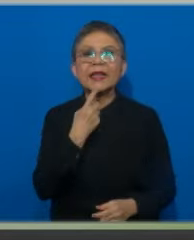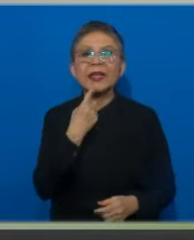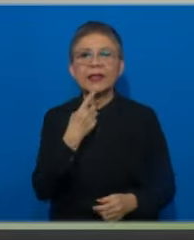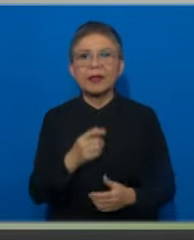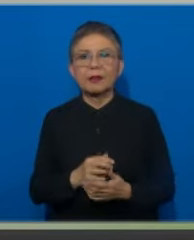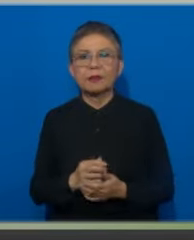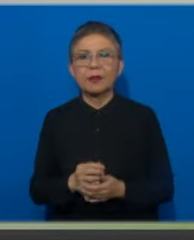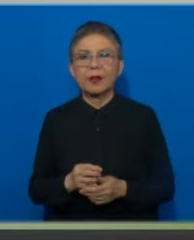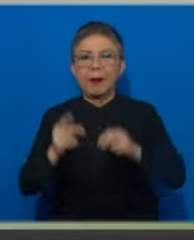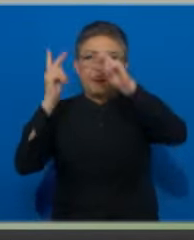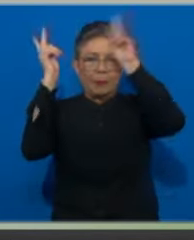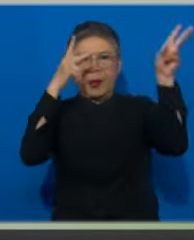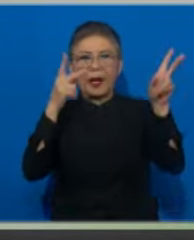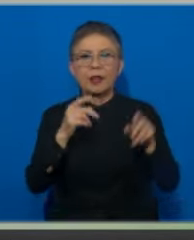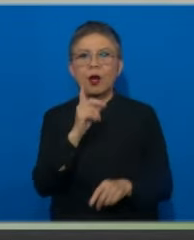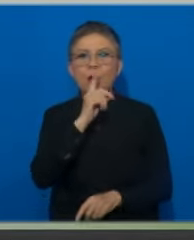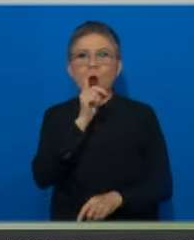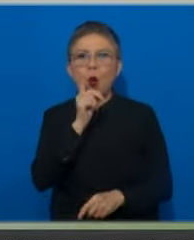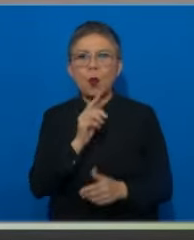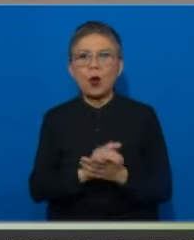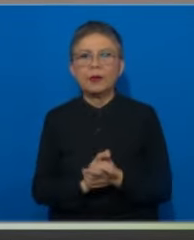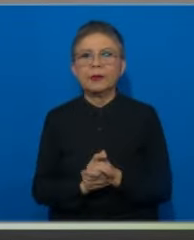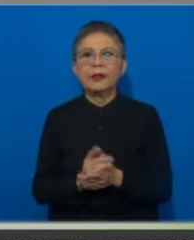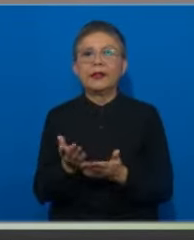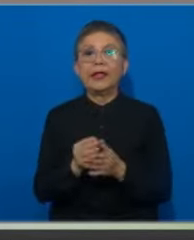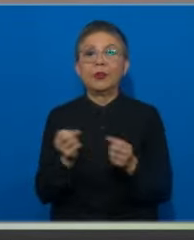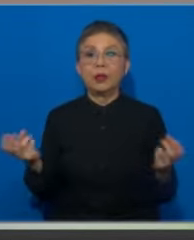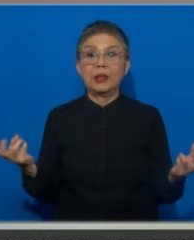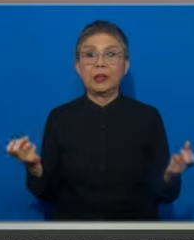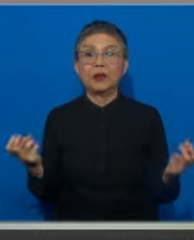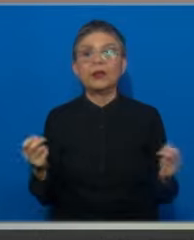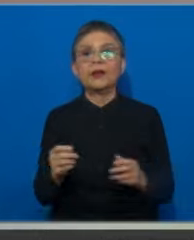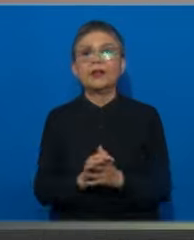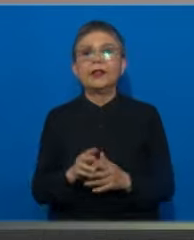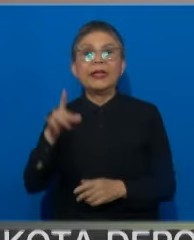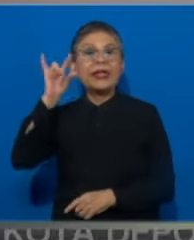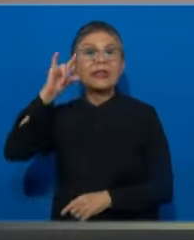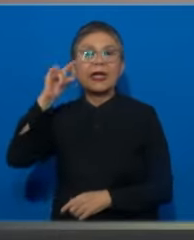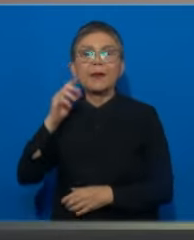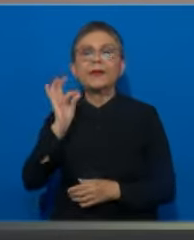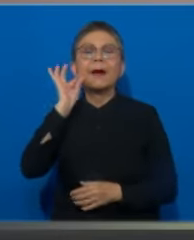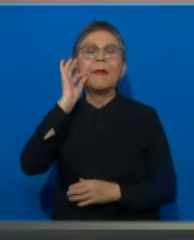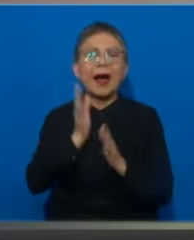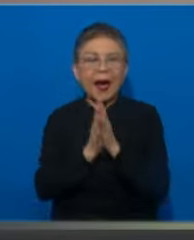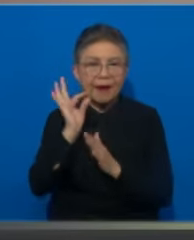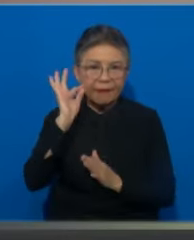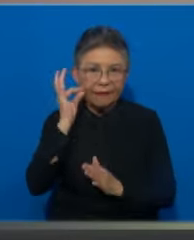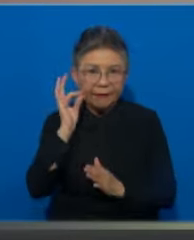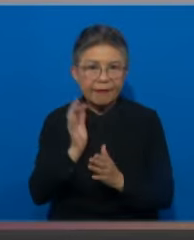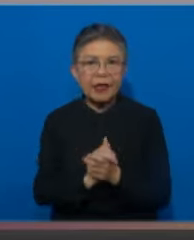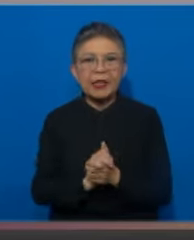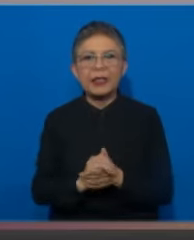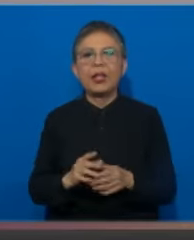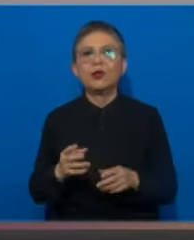Atas prank begal tersebut, Galih kemudian membuat video permintaan maaf di akun Instagram Galih Los, dan video tersebut kini juga telah